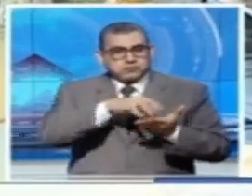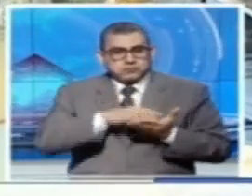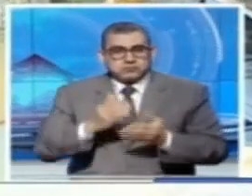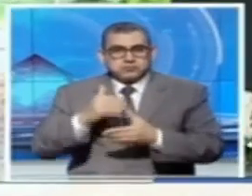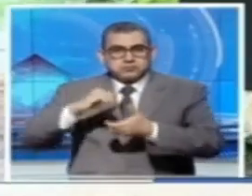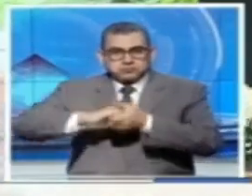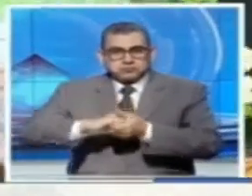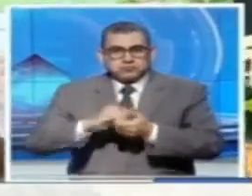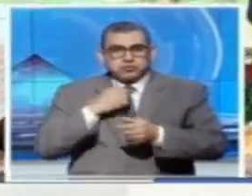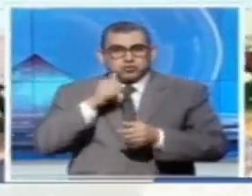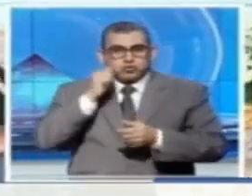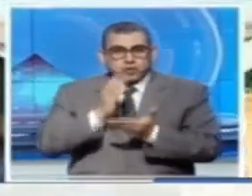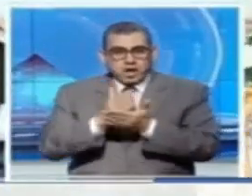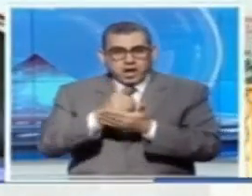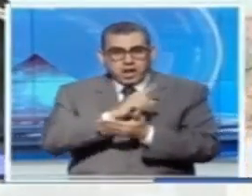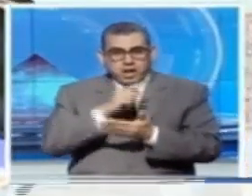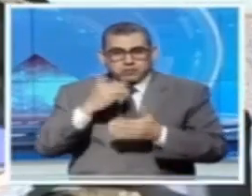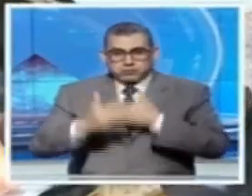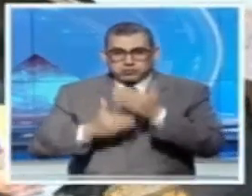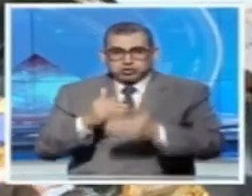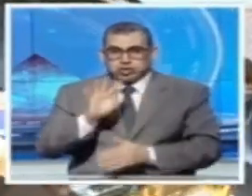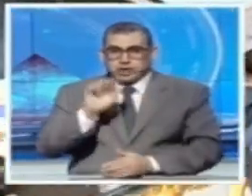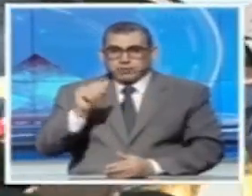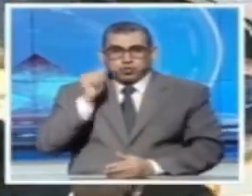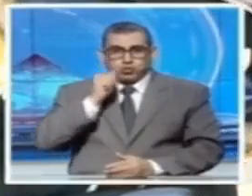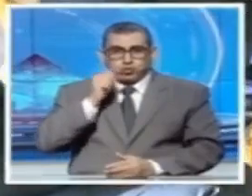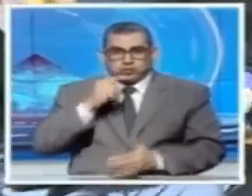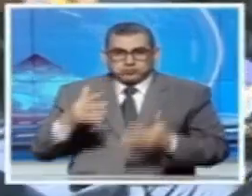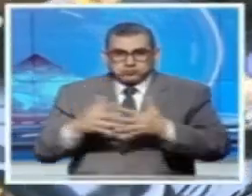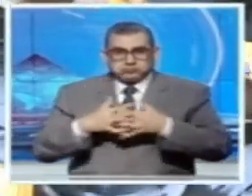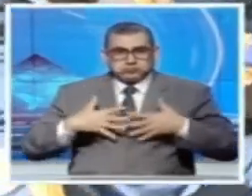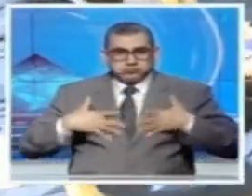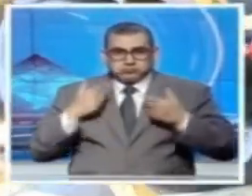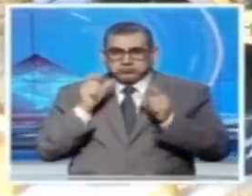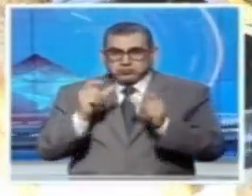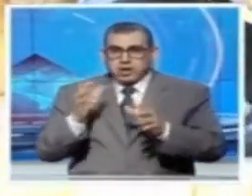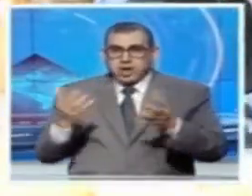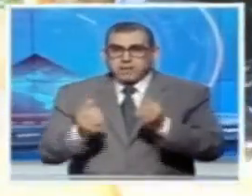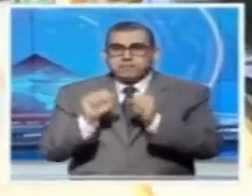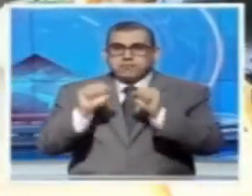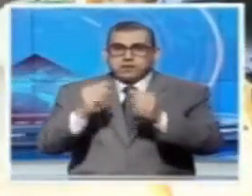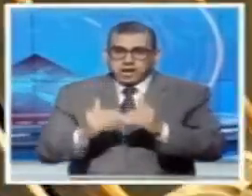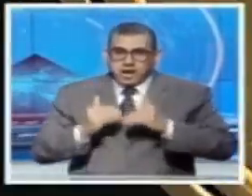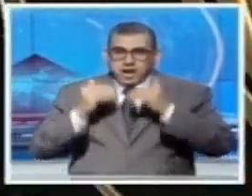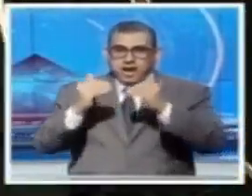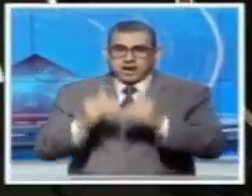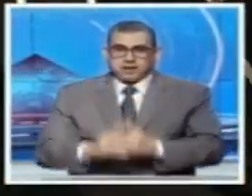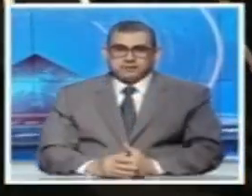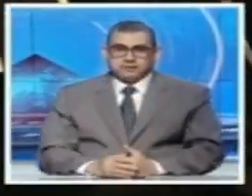الدولة ويحقق تطلعات الشعب السوداني ويصون مصالحه العليا.